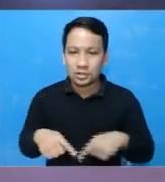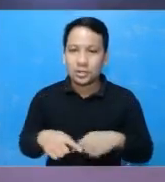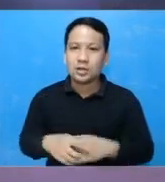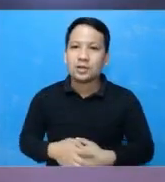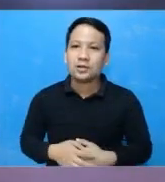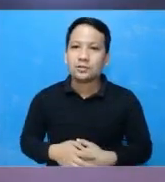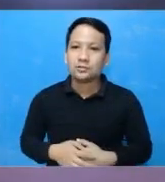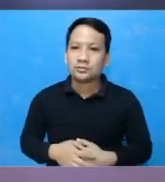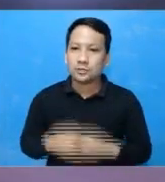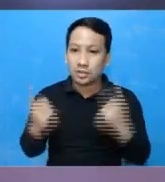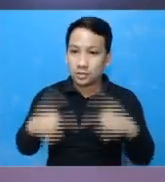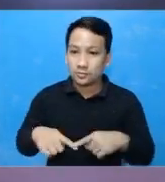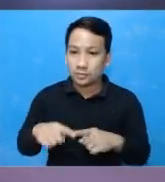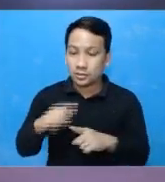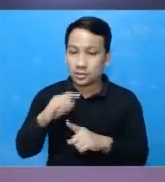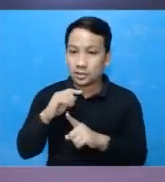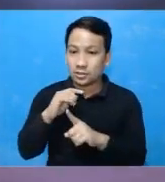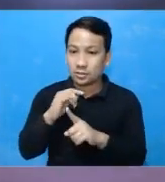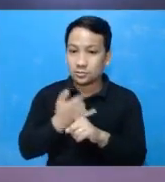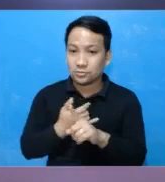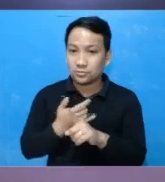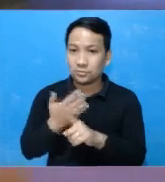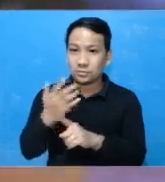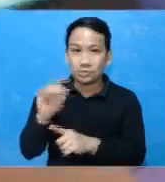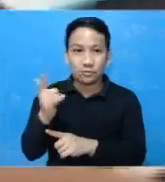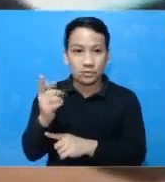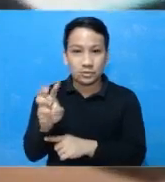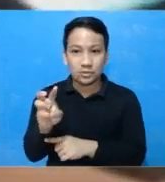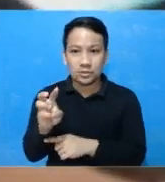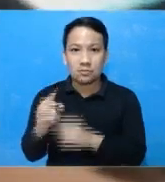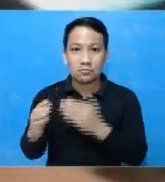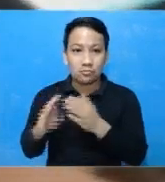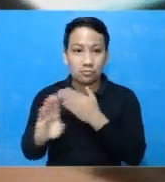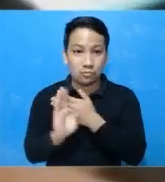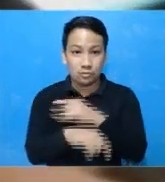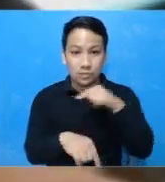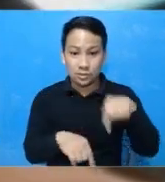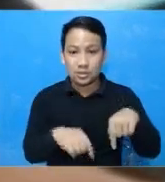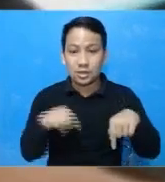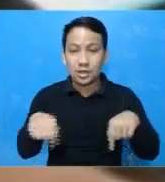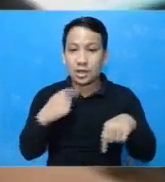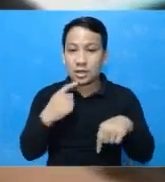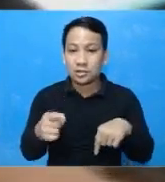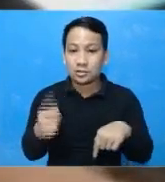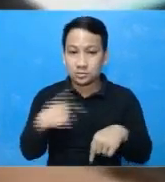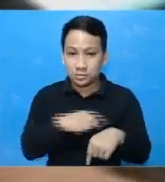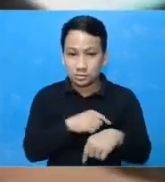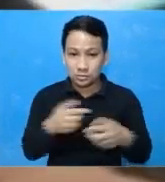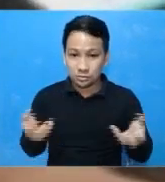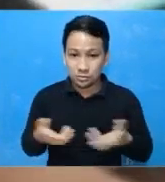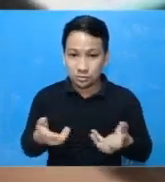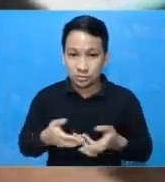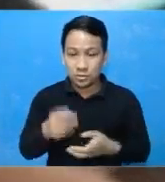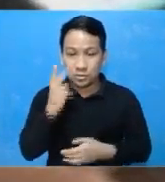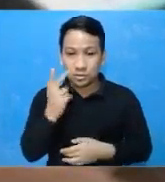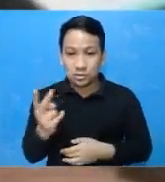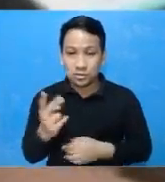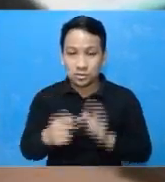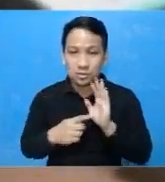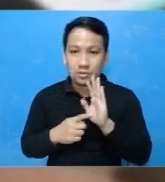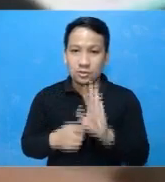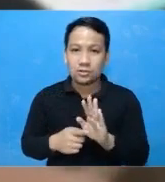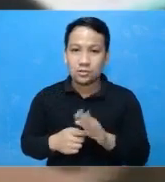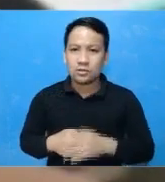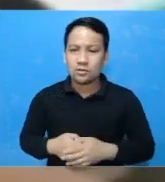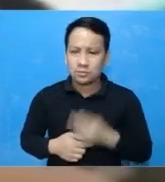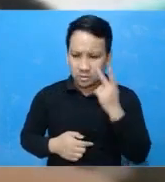June 25 and June 26, bumalik po siya sa aming tanggapan at pinakita po ang video at nakita naman po na